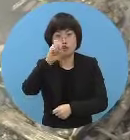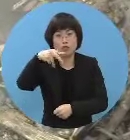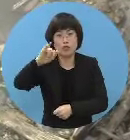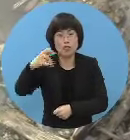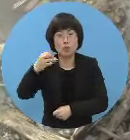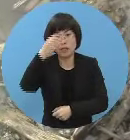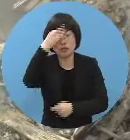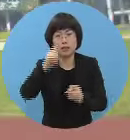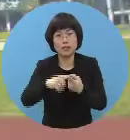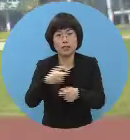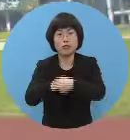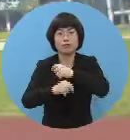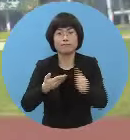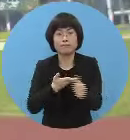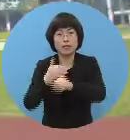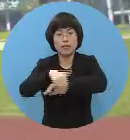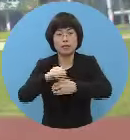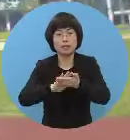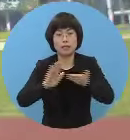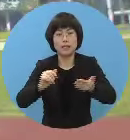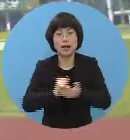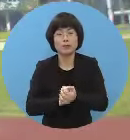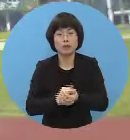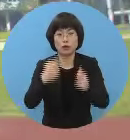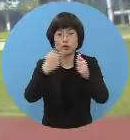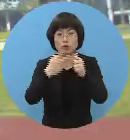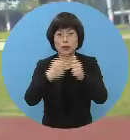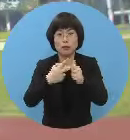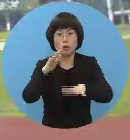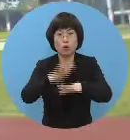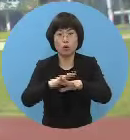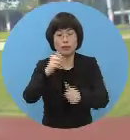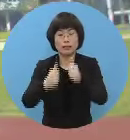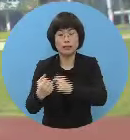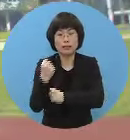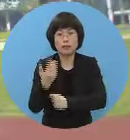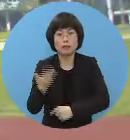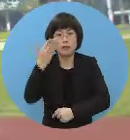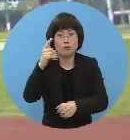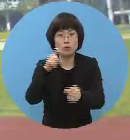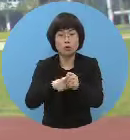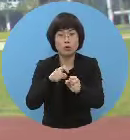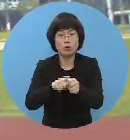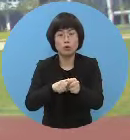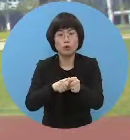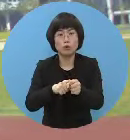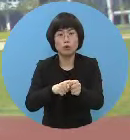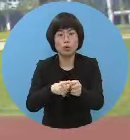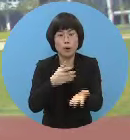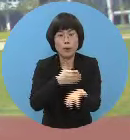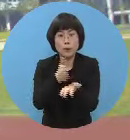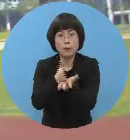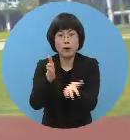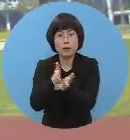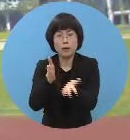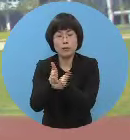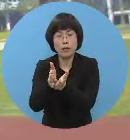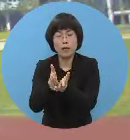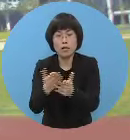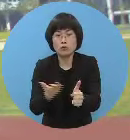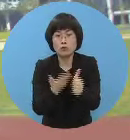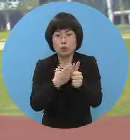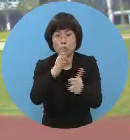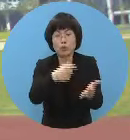보급하겠습니다. 둘째, 전남 농업 경쟁력을 높이기 위해 작목별 생산비 절감 패키지 기술 개발